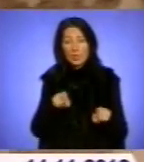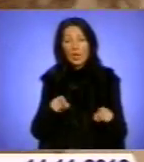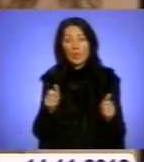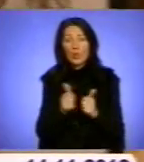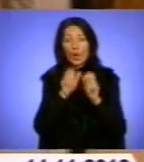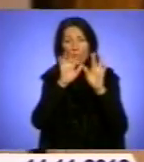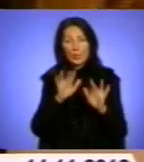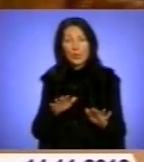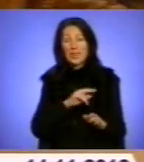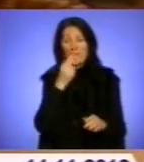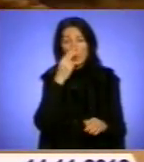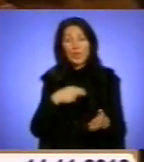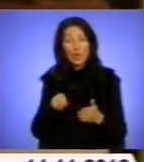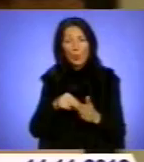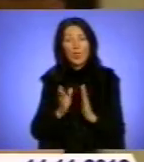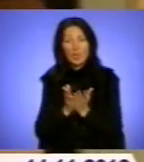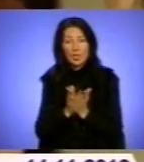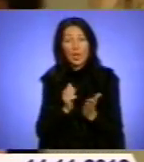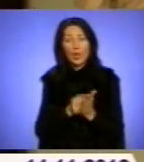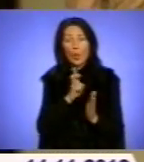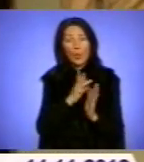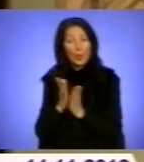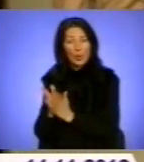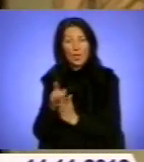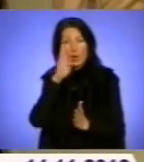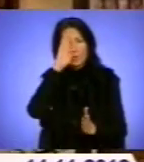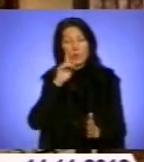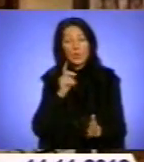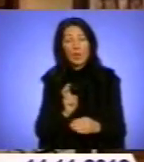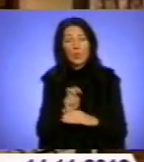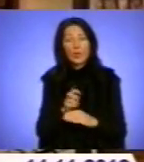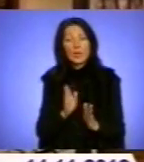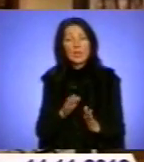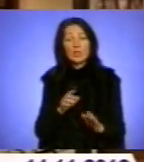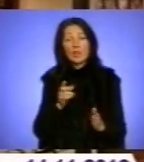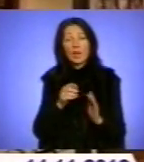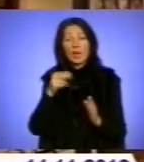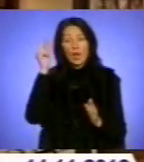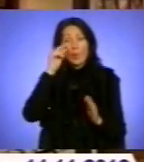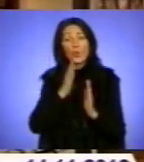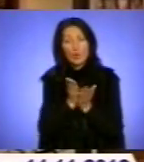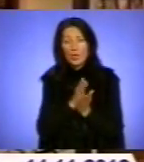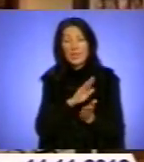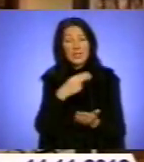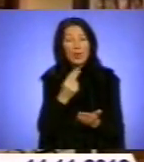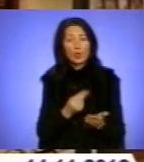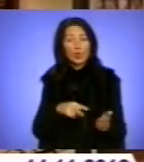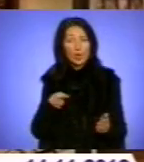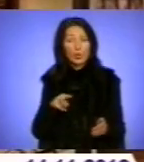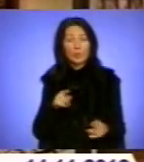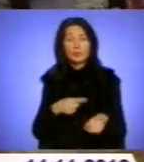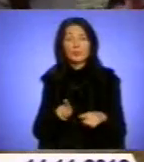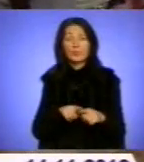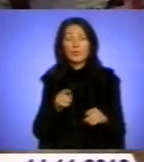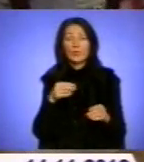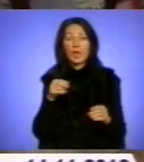все з інтернету. А до бібліотеки юнаки та дівчата заходять хіба що за підручниками, а не за художньою літературою. Цю проблему і намагаються вирішити у комітеті,